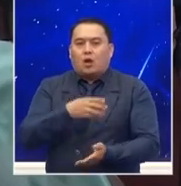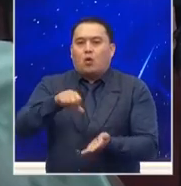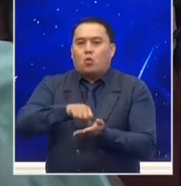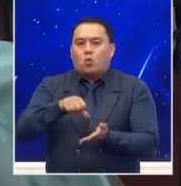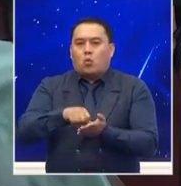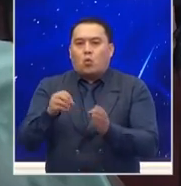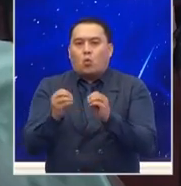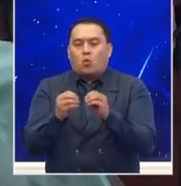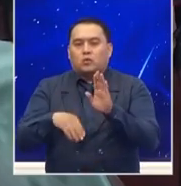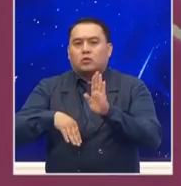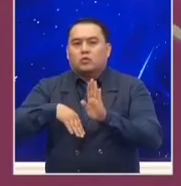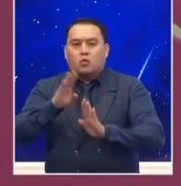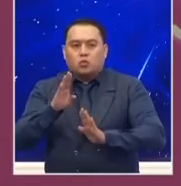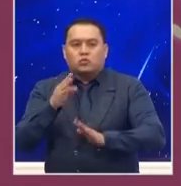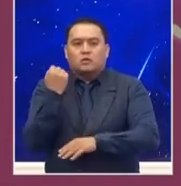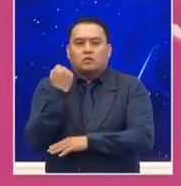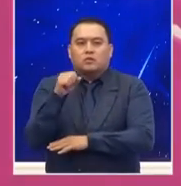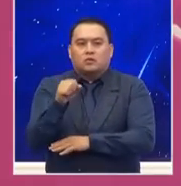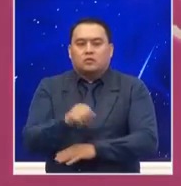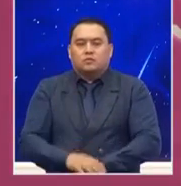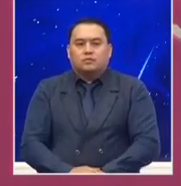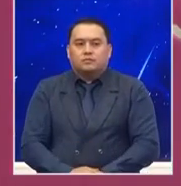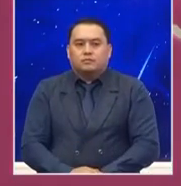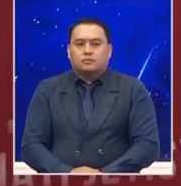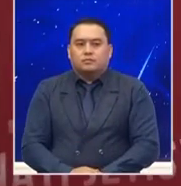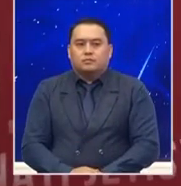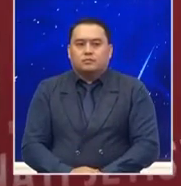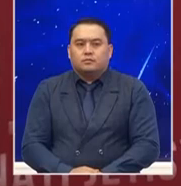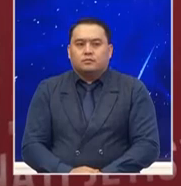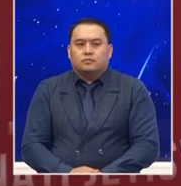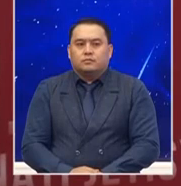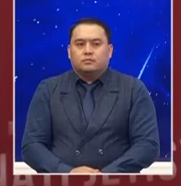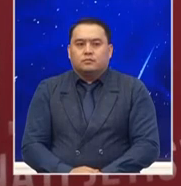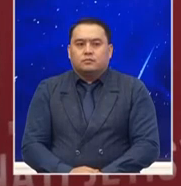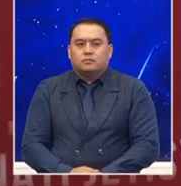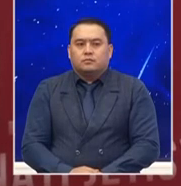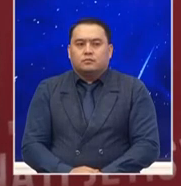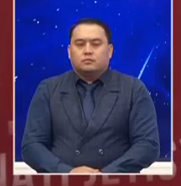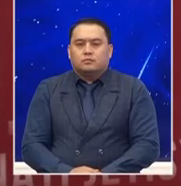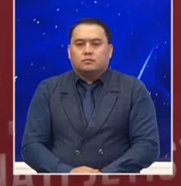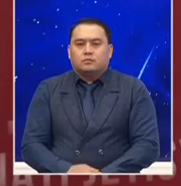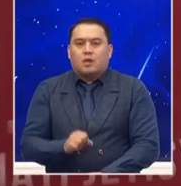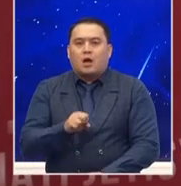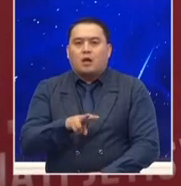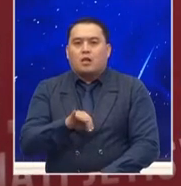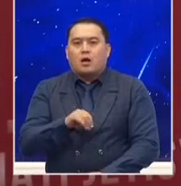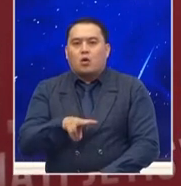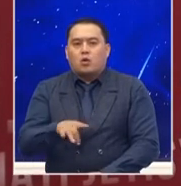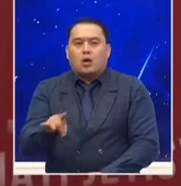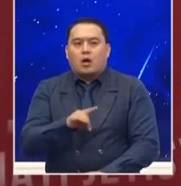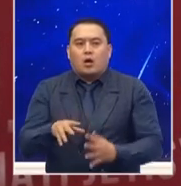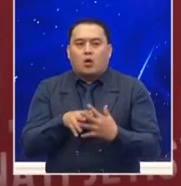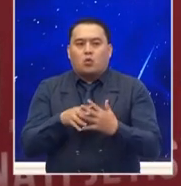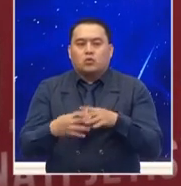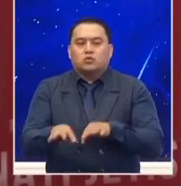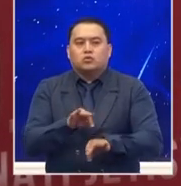оны үздік деп танылды. Солардың бірі Айдар Самылтыров. Мен алда берген ауылымнан боламын. Мен осы жоба